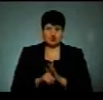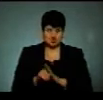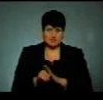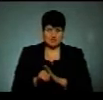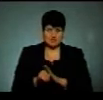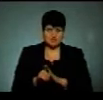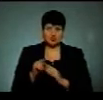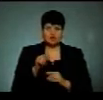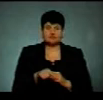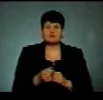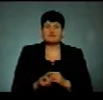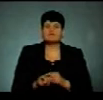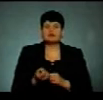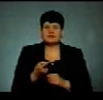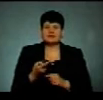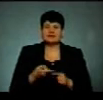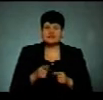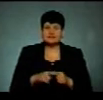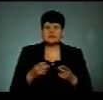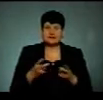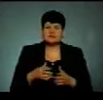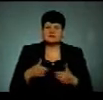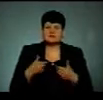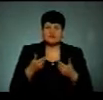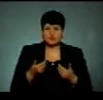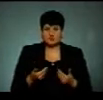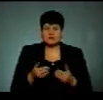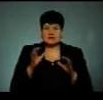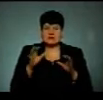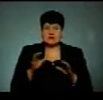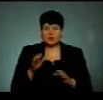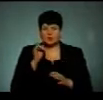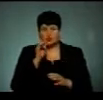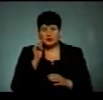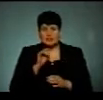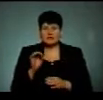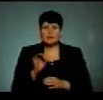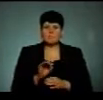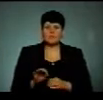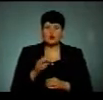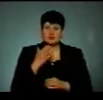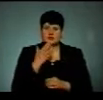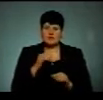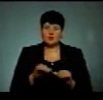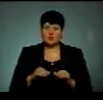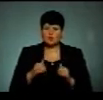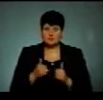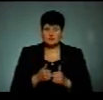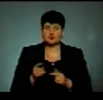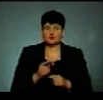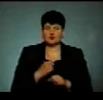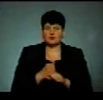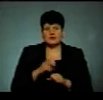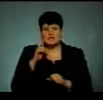і чому вони виникли, це треба звернутися ще навіть до закону України про Національну комісію, що здійснює